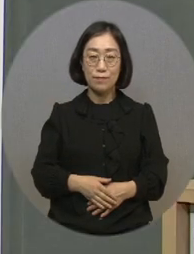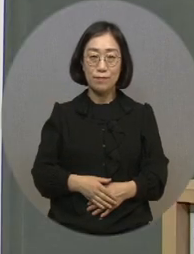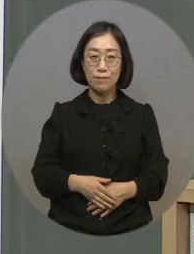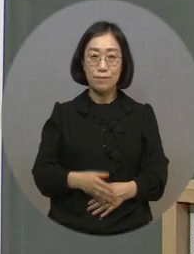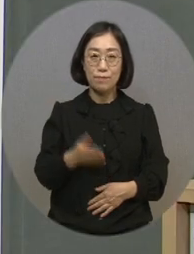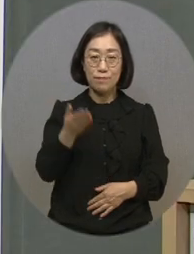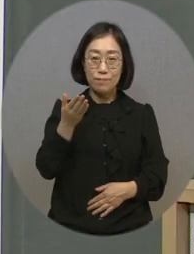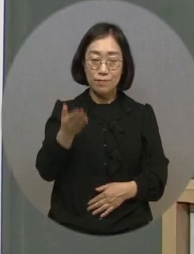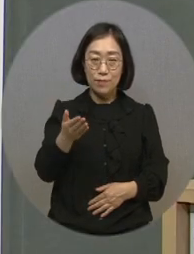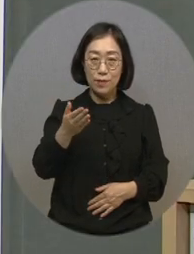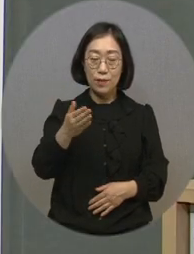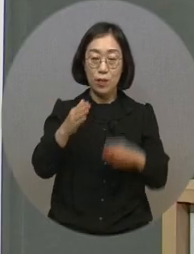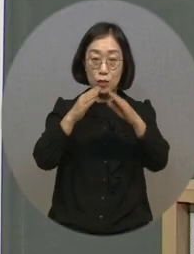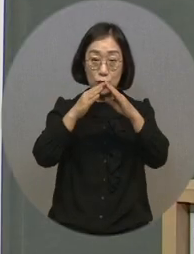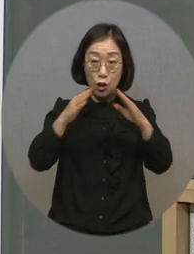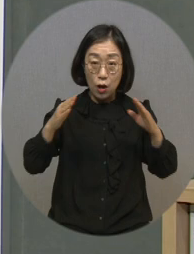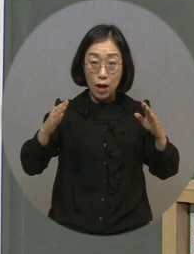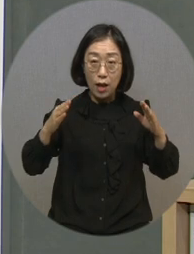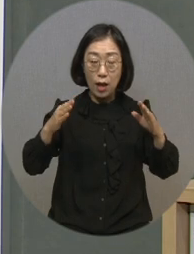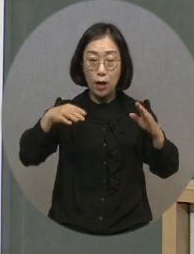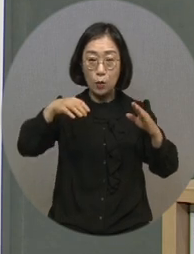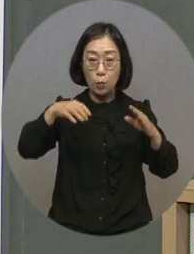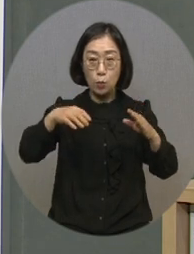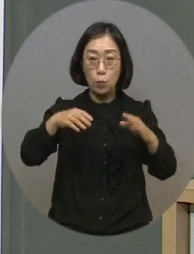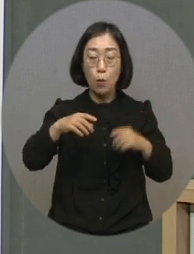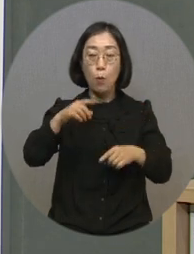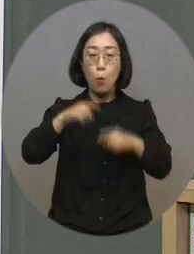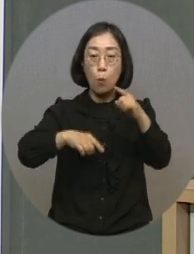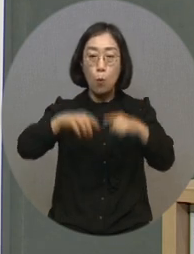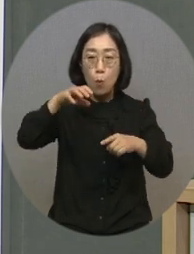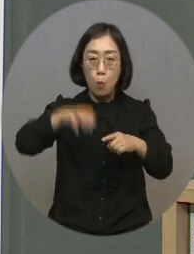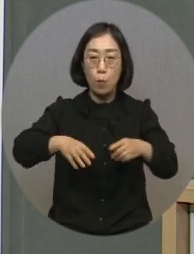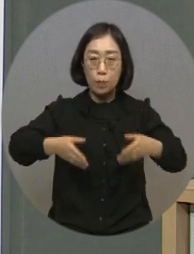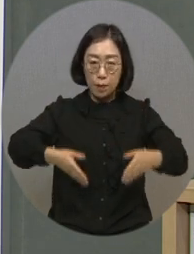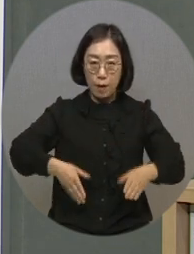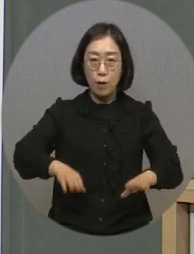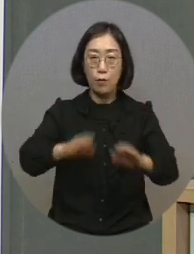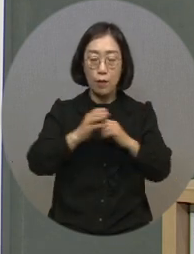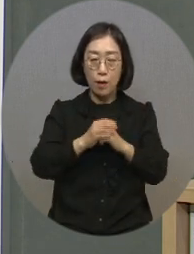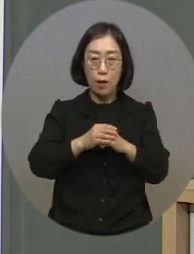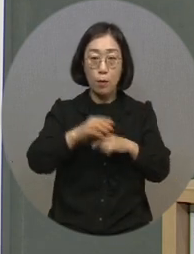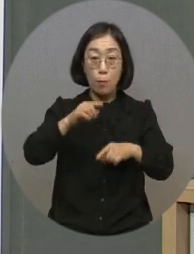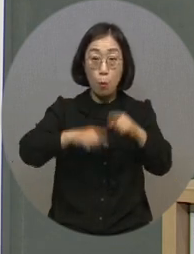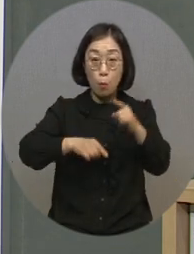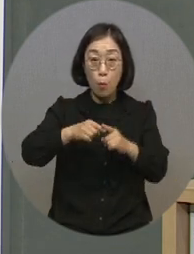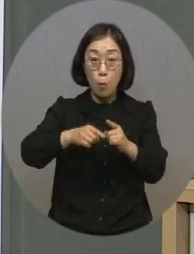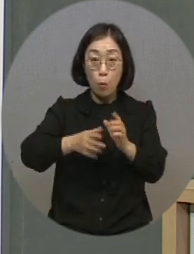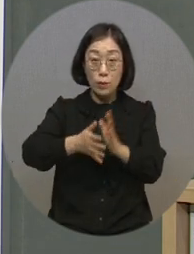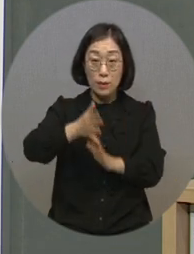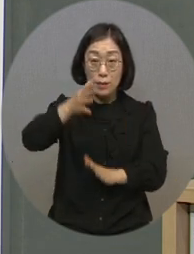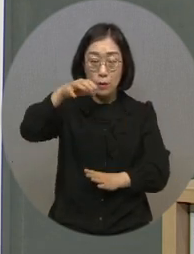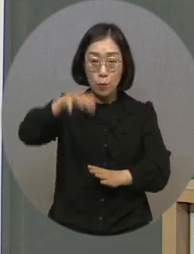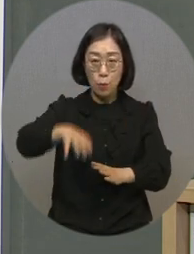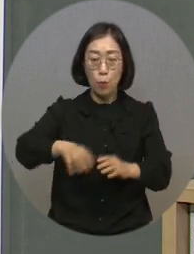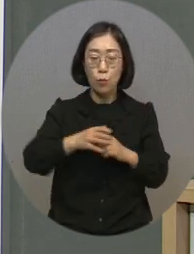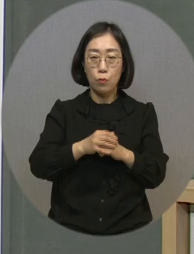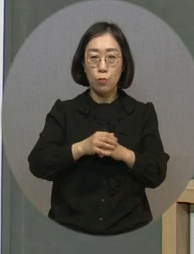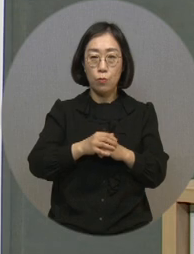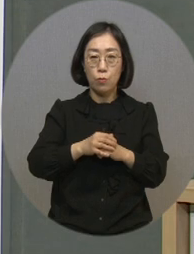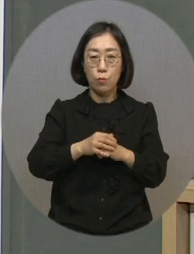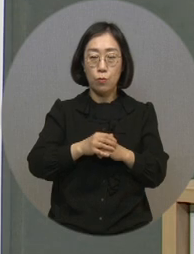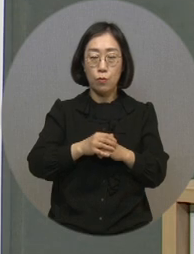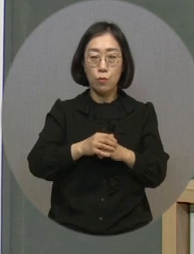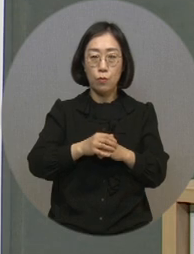변호사는 전라남도 목포가 고향이신데 항구도시 목포가 싹을 틔운